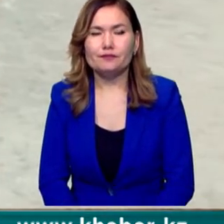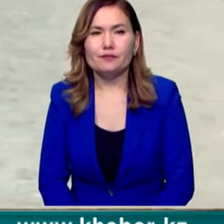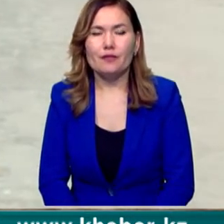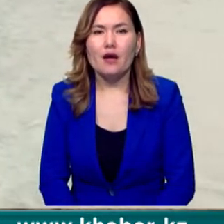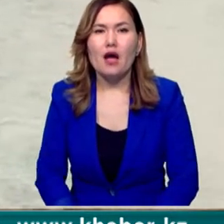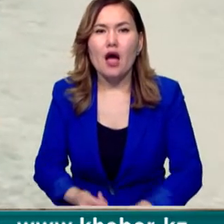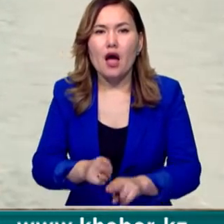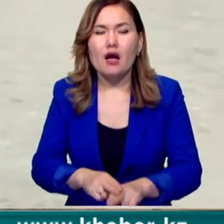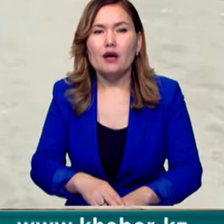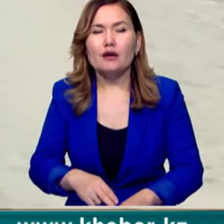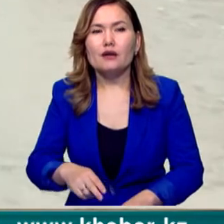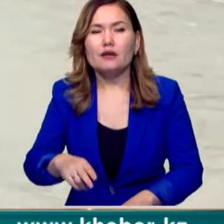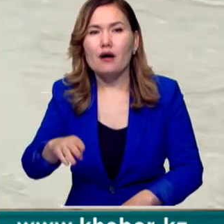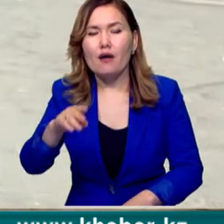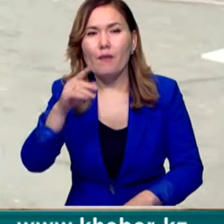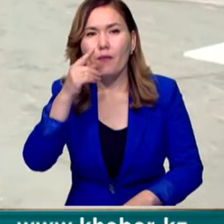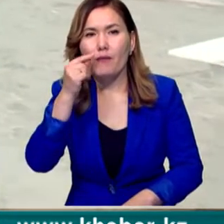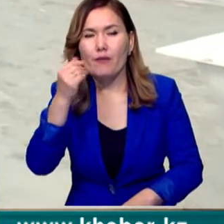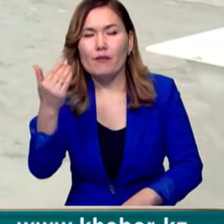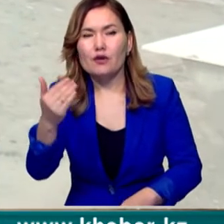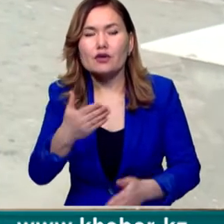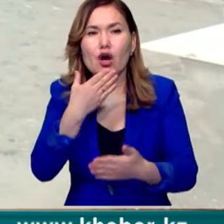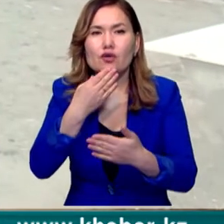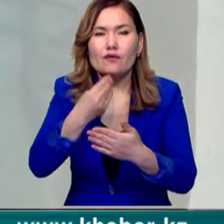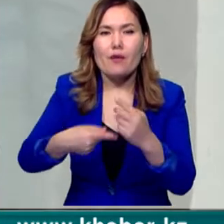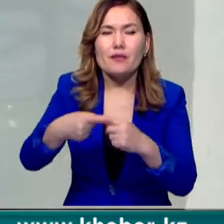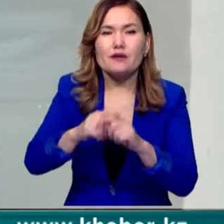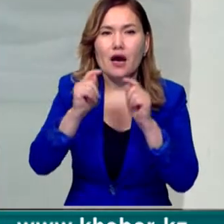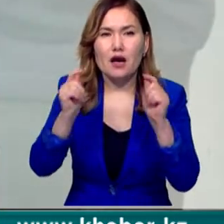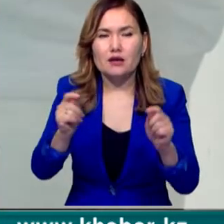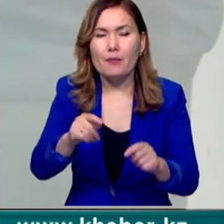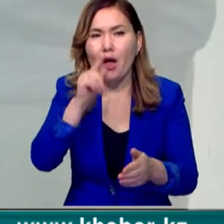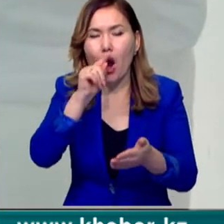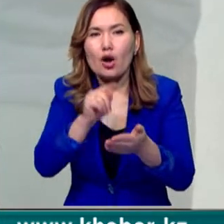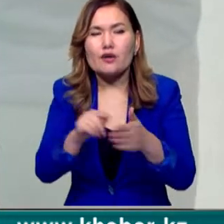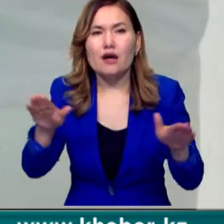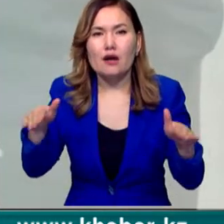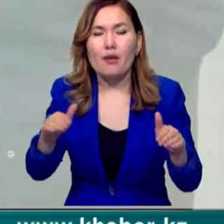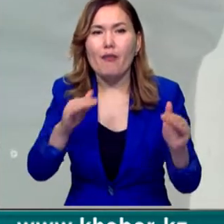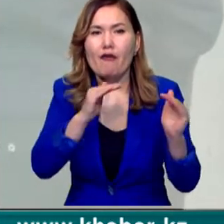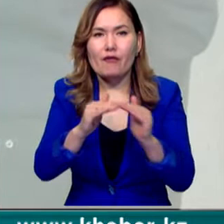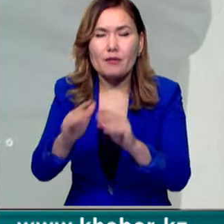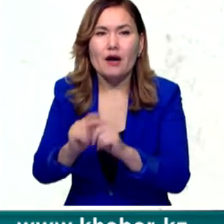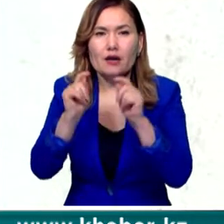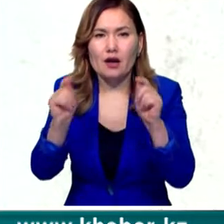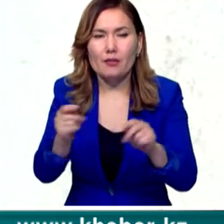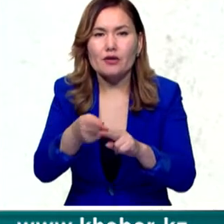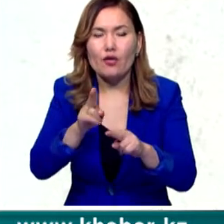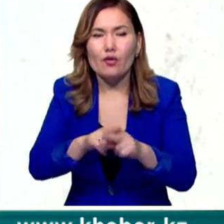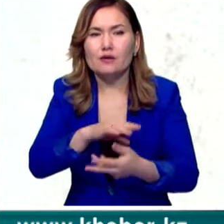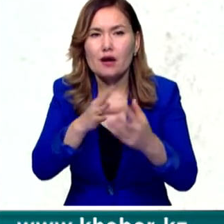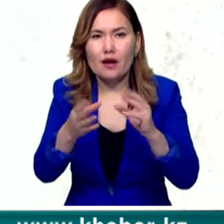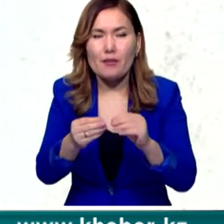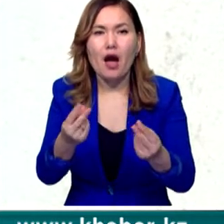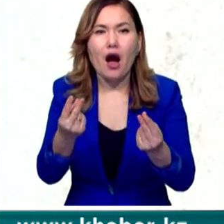Нұржан Оңалбеков Шалғайдағы Үйім ауылында шағын құс шаруашылығын ашты. Ол кәсіптің осы түрін теледидар арқылы көріп, өз ісін бастауға бел буған.